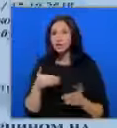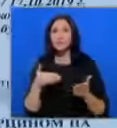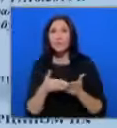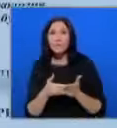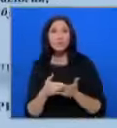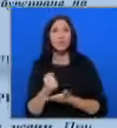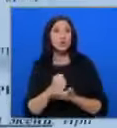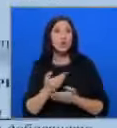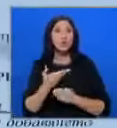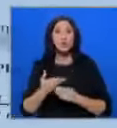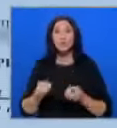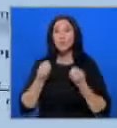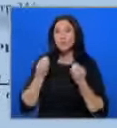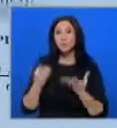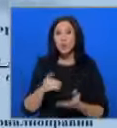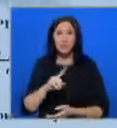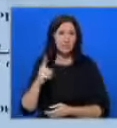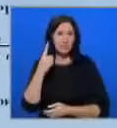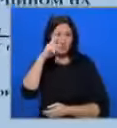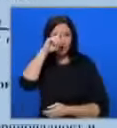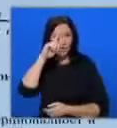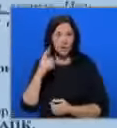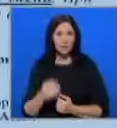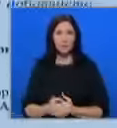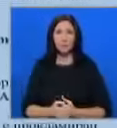въпреки че терапията вече е позволена не само за жени?